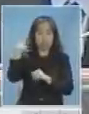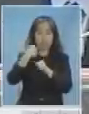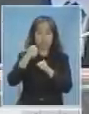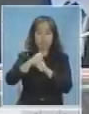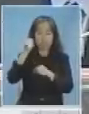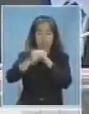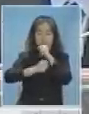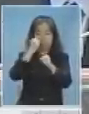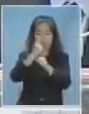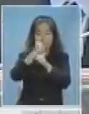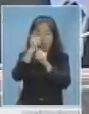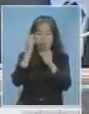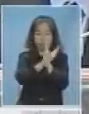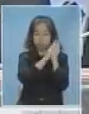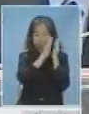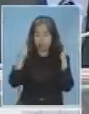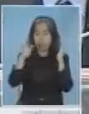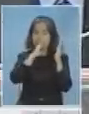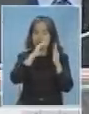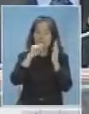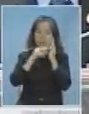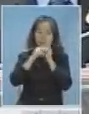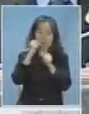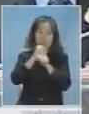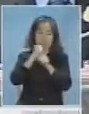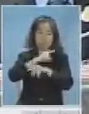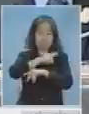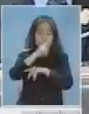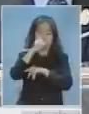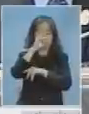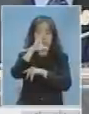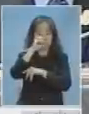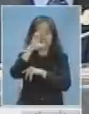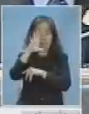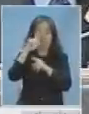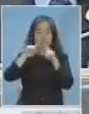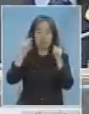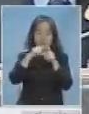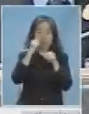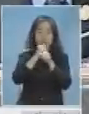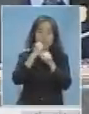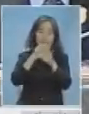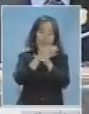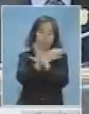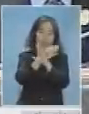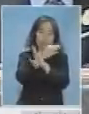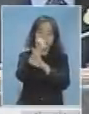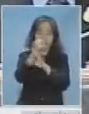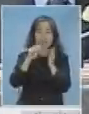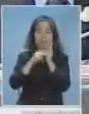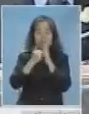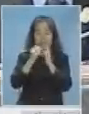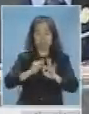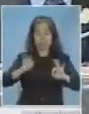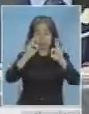งปีครับช่วงพิจารณางบประมาณ105วันตามรัฐธรรมนูญไม่เป็นปัญหาครับแต่ขอให้เราทำงานล่วงหน้าได้ตรงนี้เป็นเรื่องใหญ่มาก